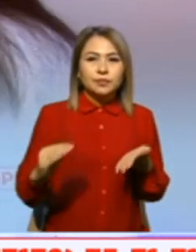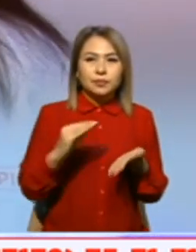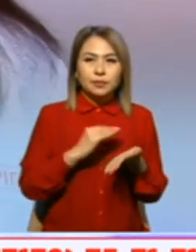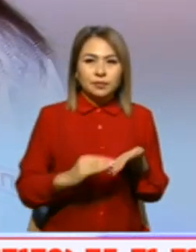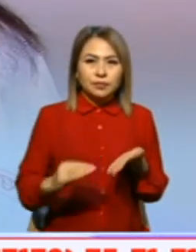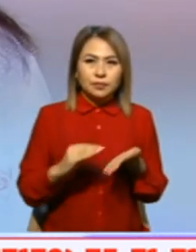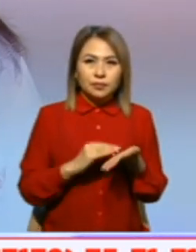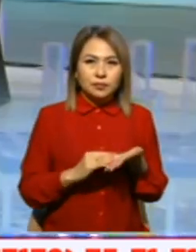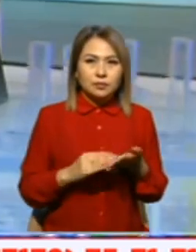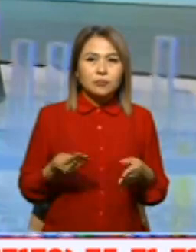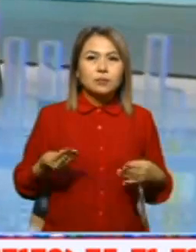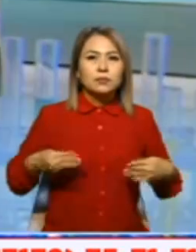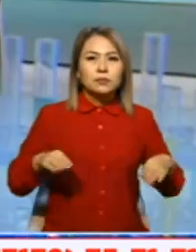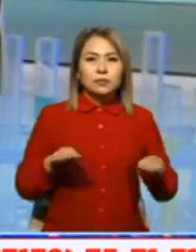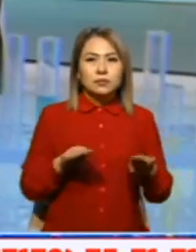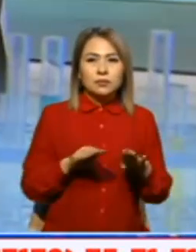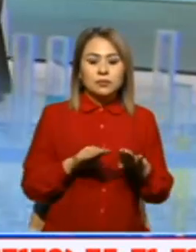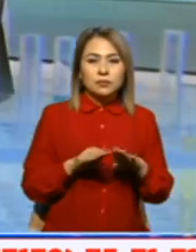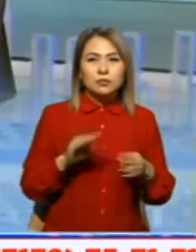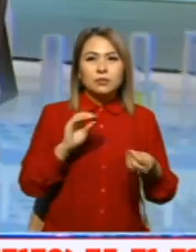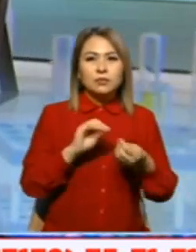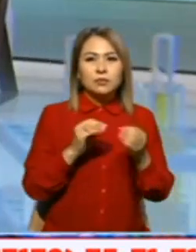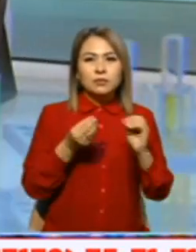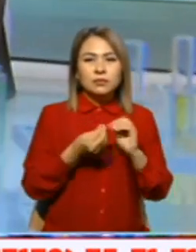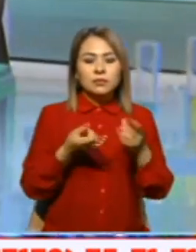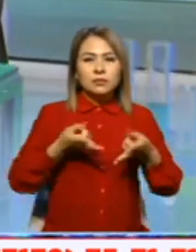да осындай болу, да осылай ақаумен бала